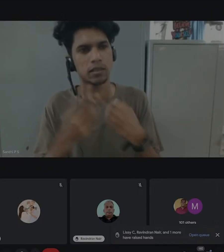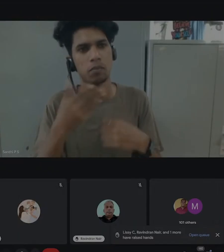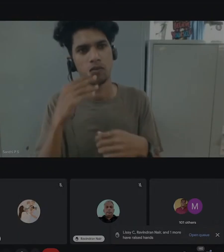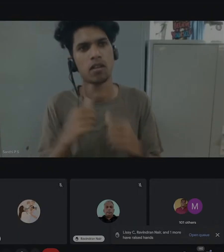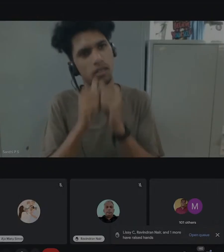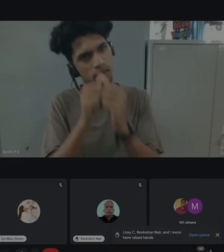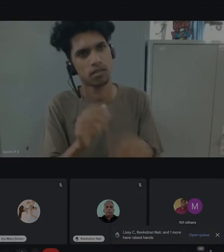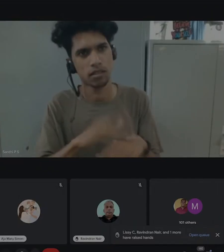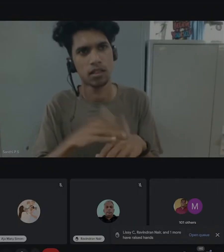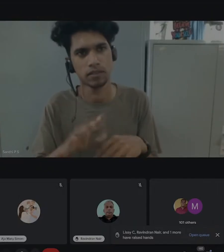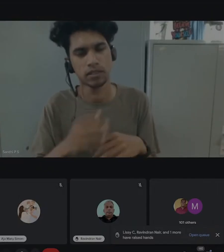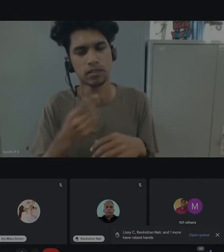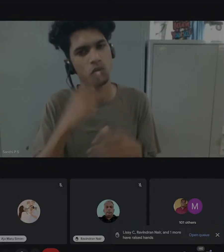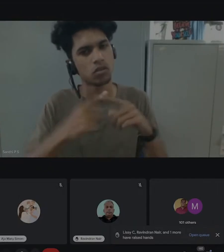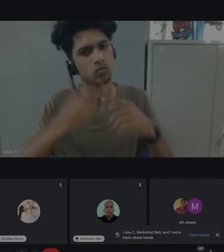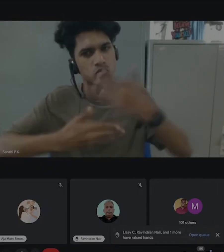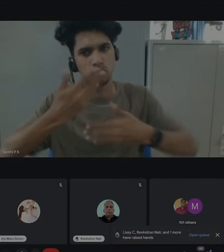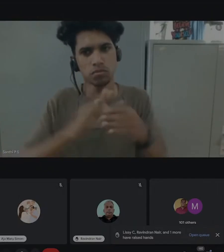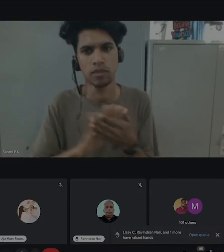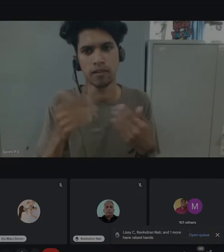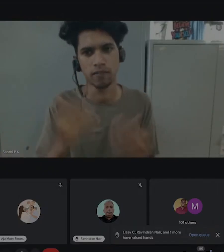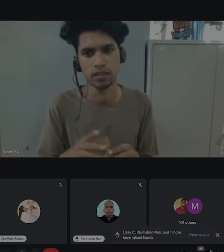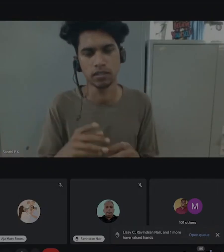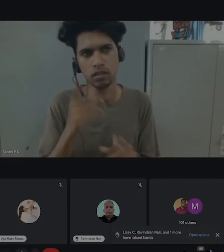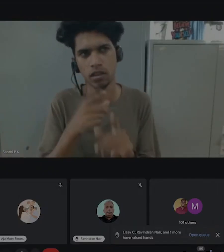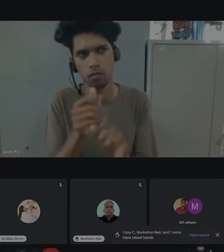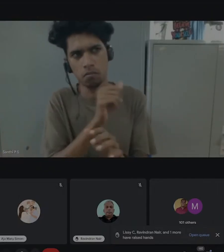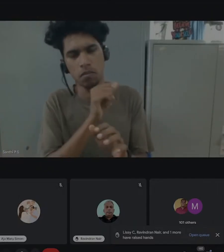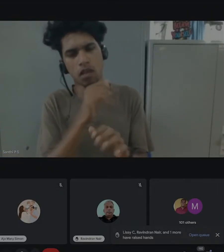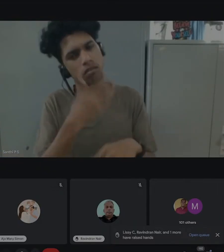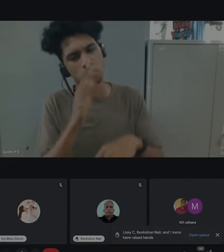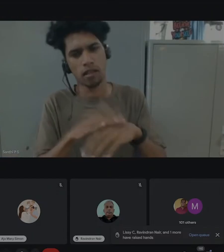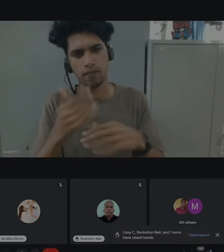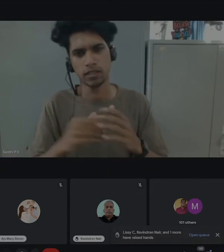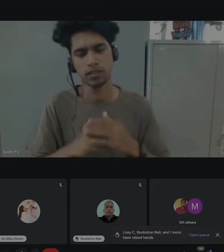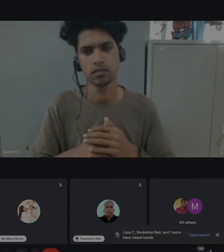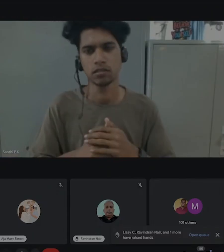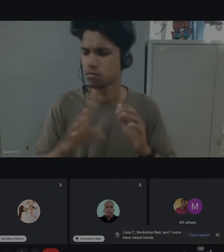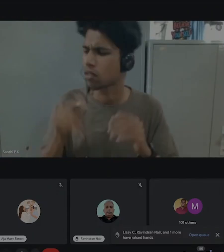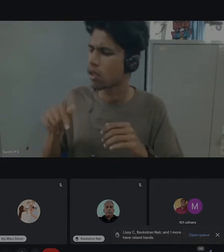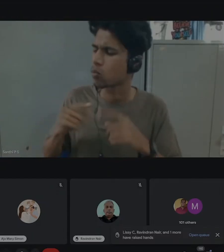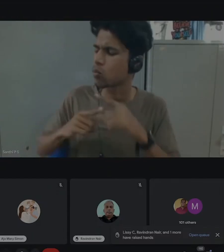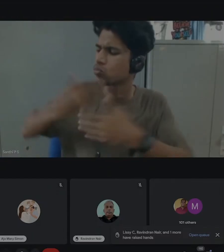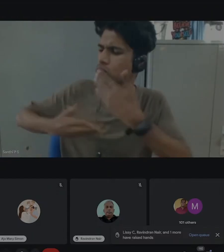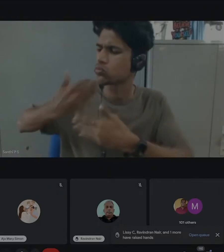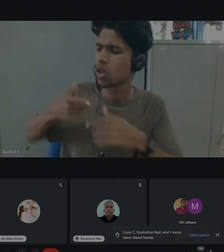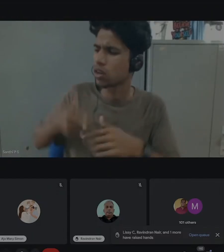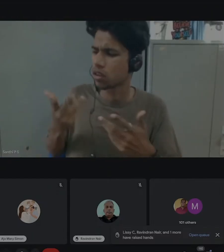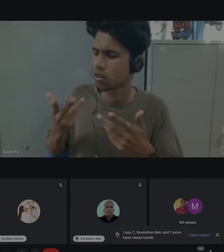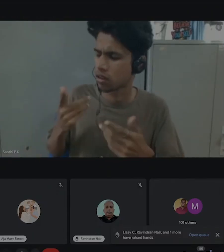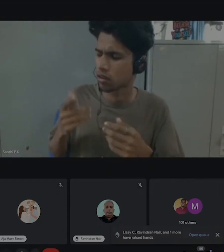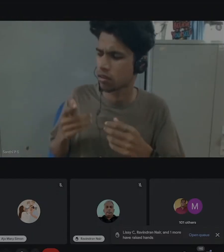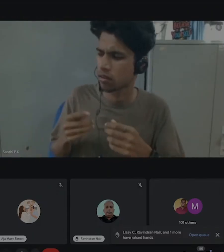നിഷില് കൊണ്ടുവന്ന പരിശീലനമൊക്കെ മുൻ വർഷങ്ങളിൽ കൊണ്ടുവന്നിട്ടുള്ളതാണ് അവിടെ. ഇപ്പൊ എന്ത് തെറാപ്പിയാണ് എടുത്തോണ്ടിരിക്കുന്നത് കുട്ടിക്ക്?